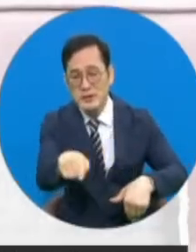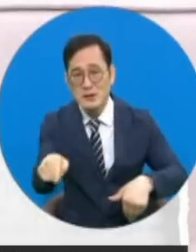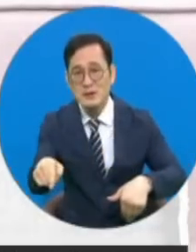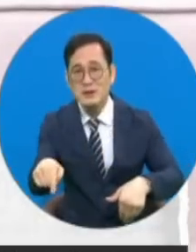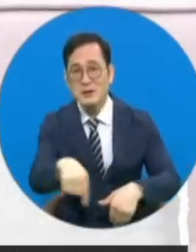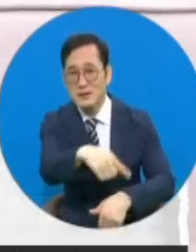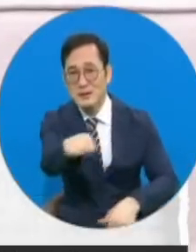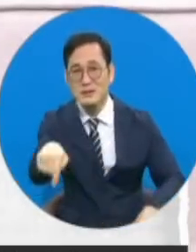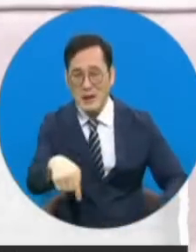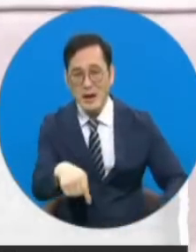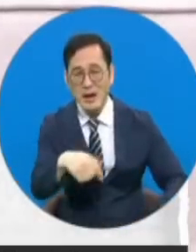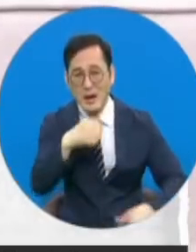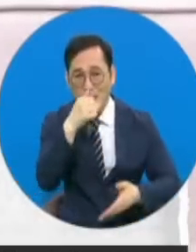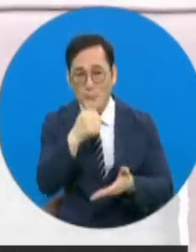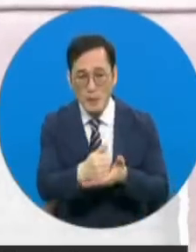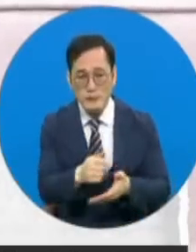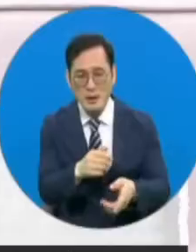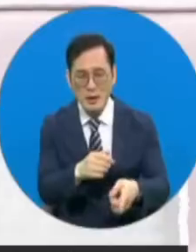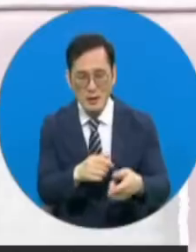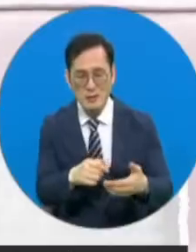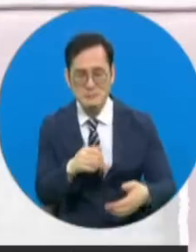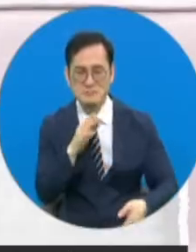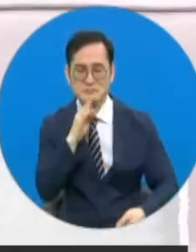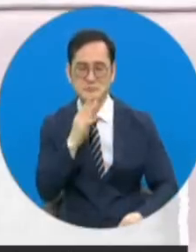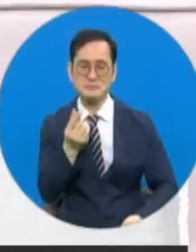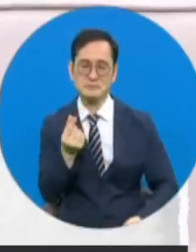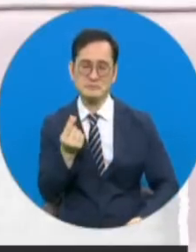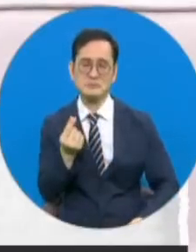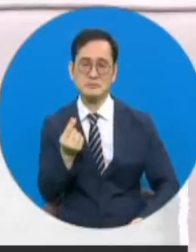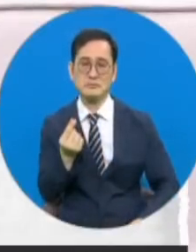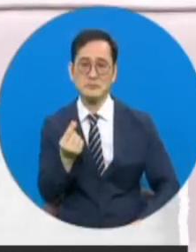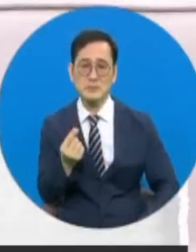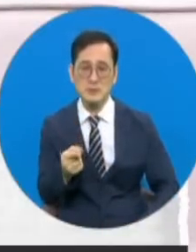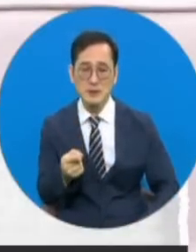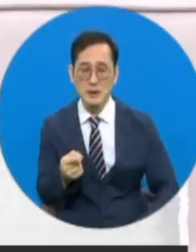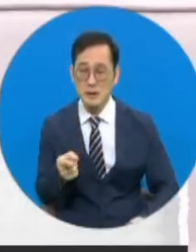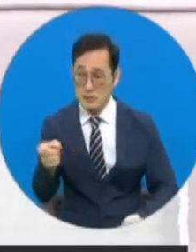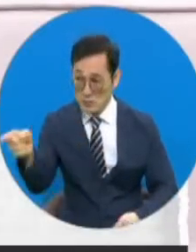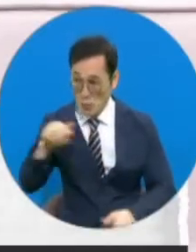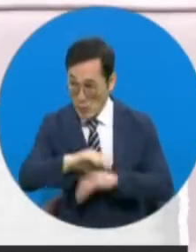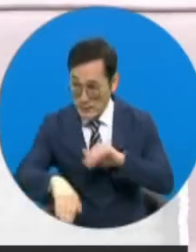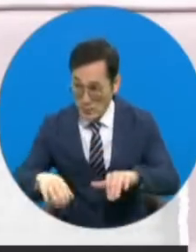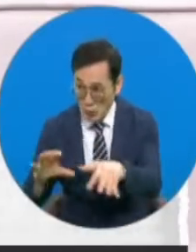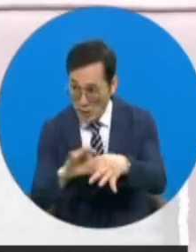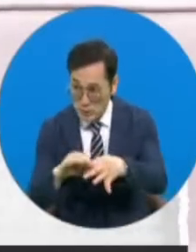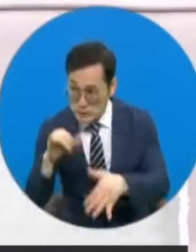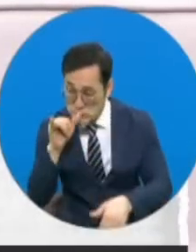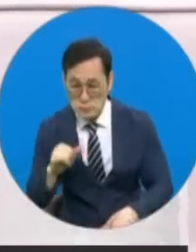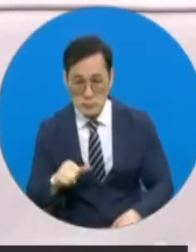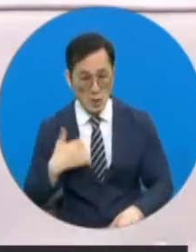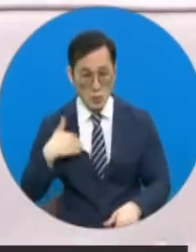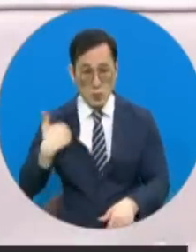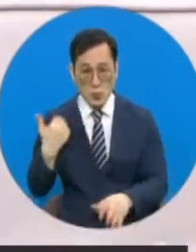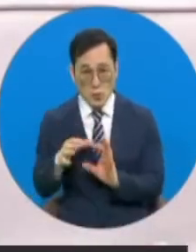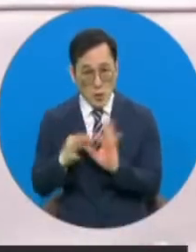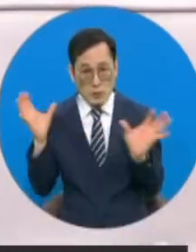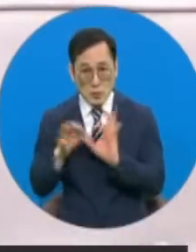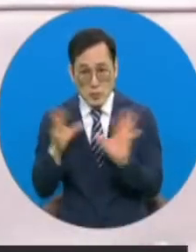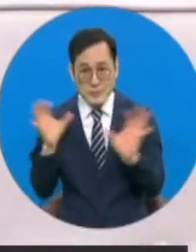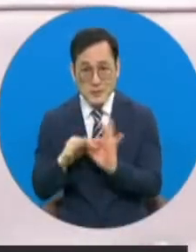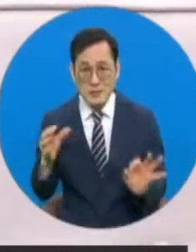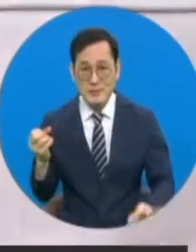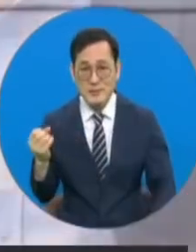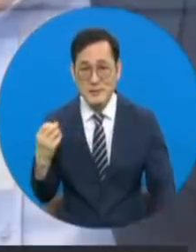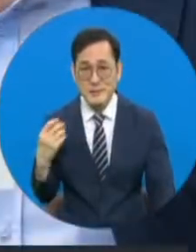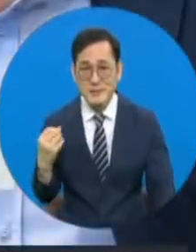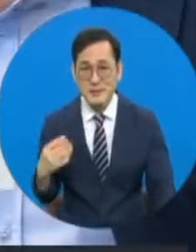사람들이 알아서였다 예 그런 부분이 더 많을 것 같고 또 하나는 실제적으로 그 다음 단계로 넘어왔을 때 미치겠네 이러한